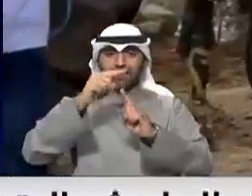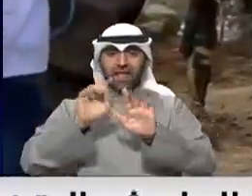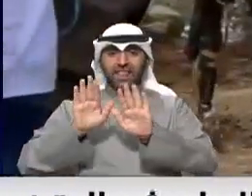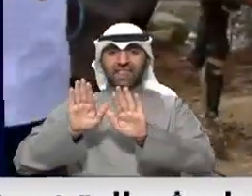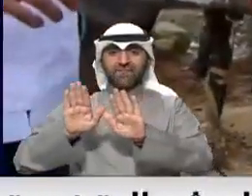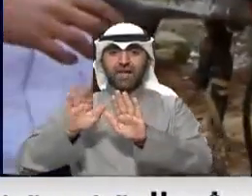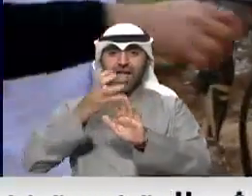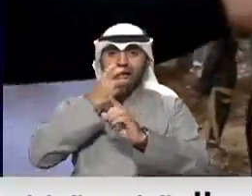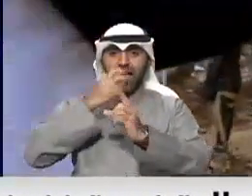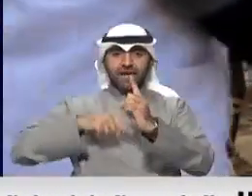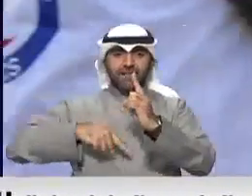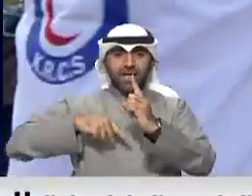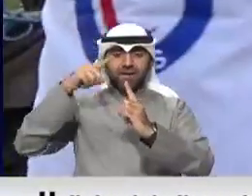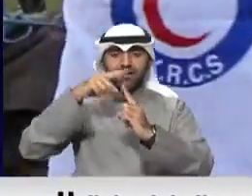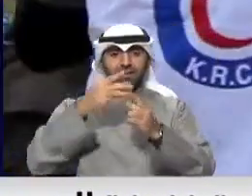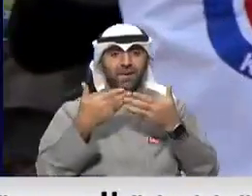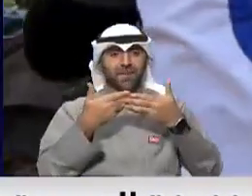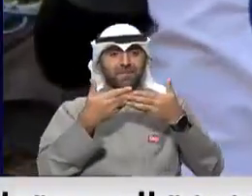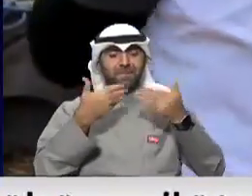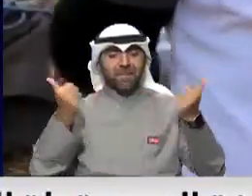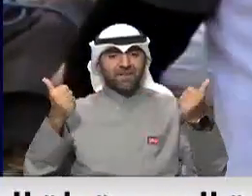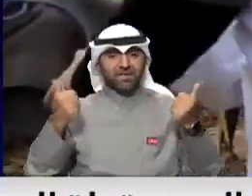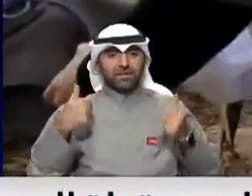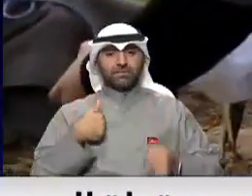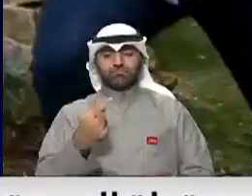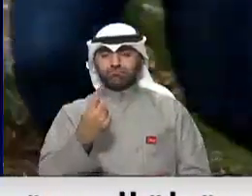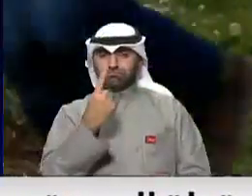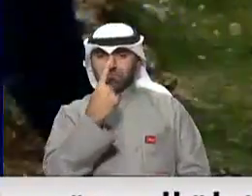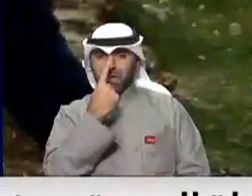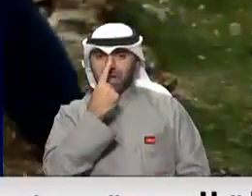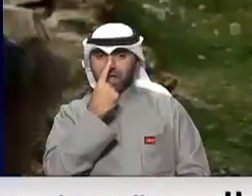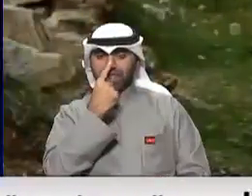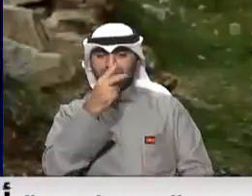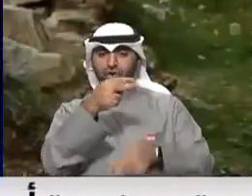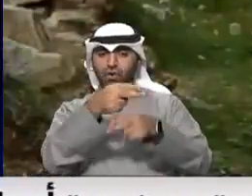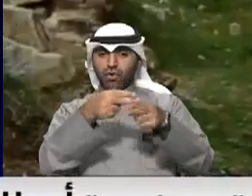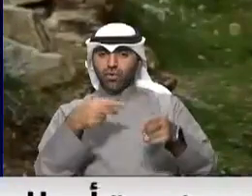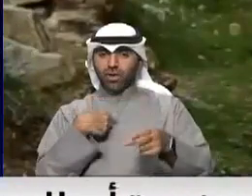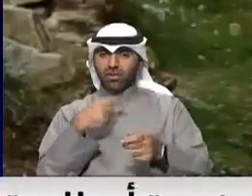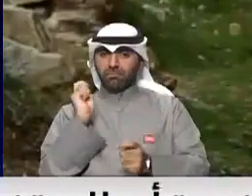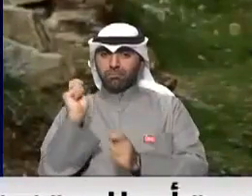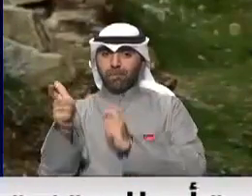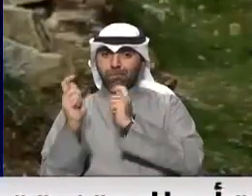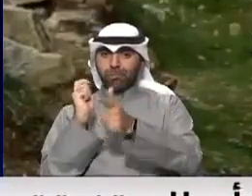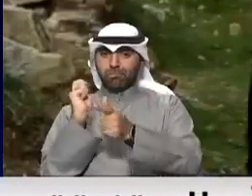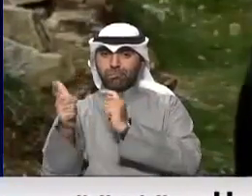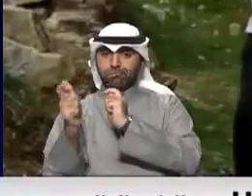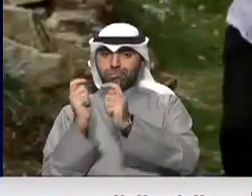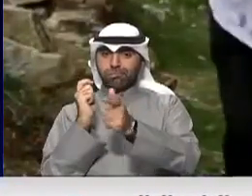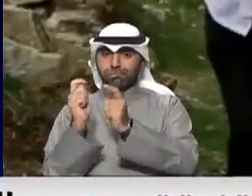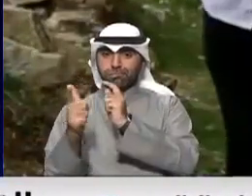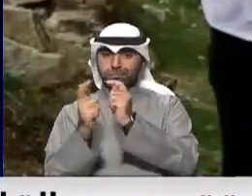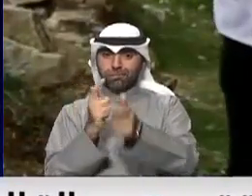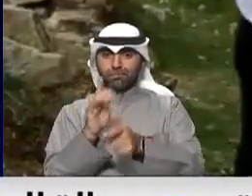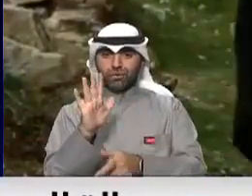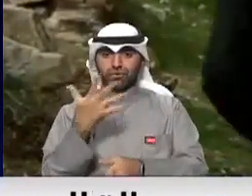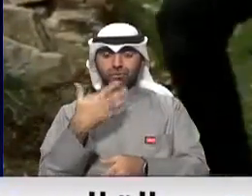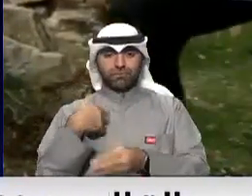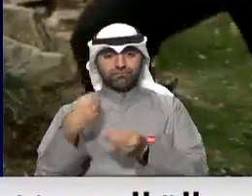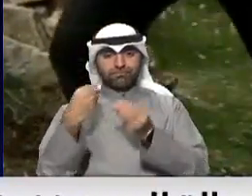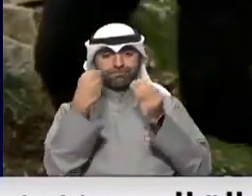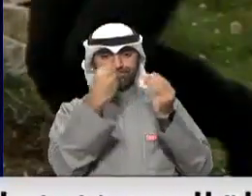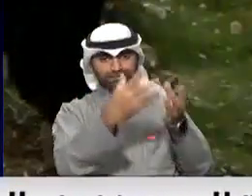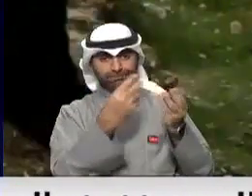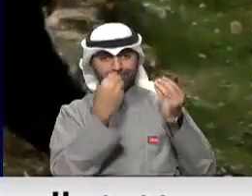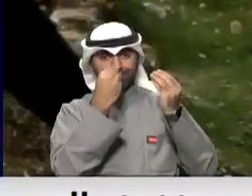الفحم، أصبحت غير متوفرة يعني بشكل كبير بالسوق. صار يعني هناك بعض المنظمات خبرتنا ان هي قامت تنتج